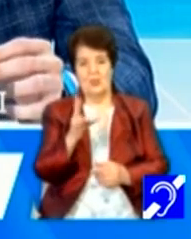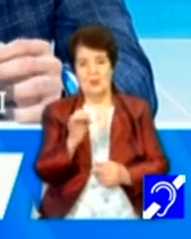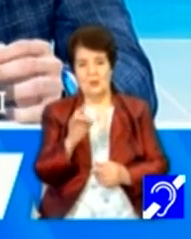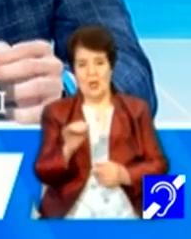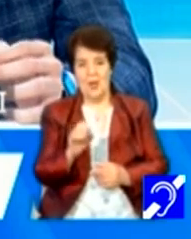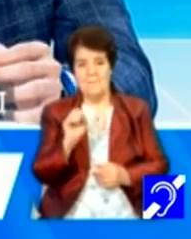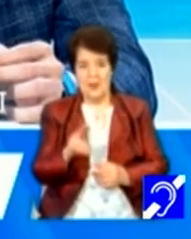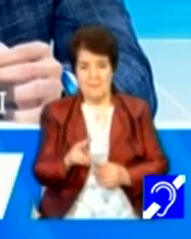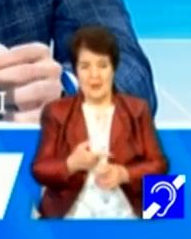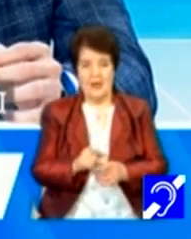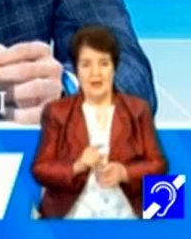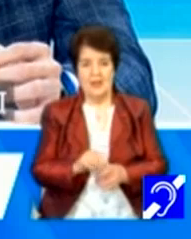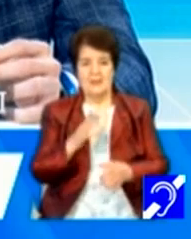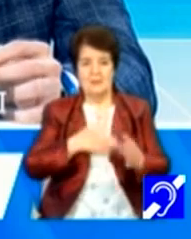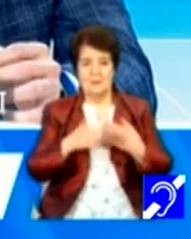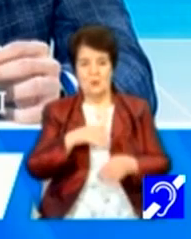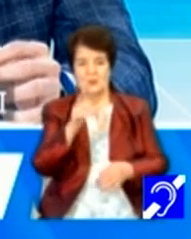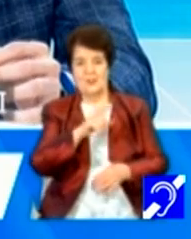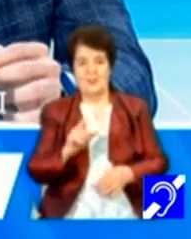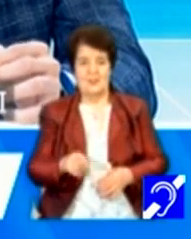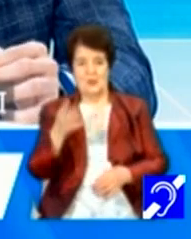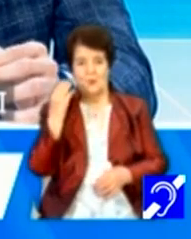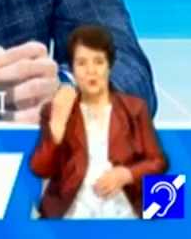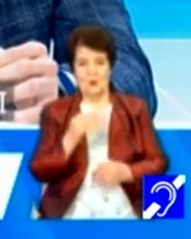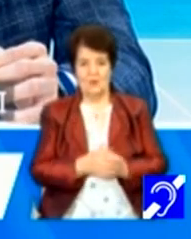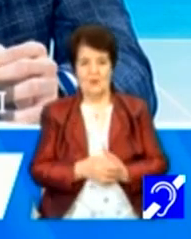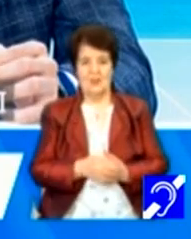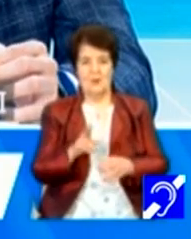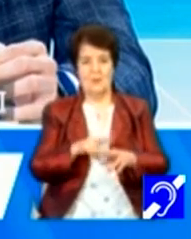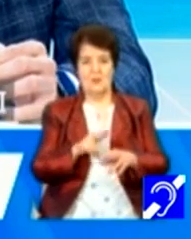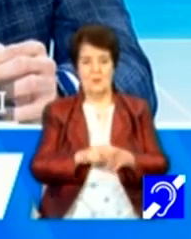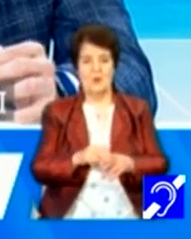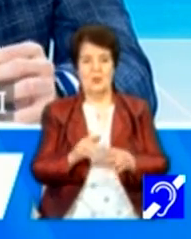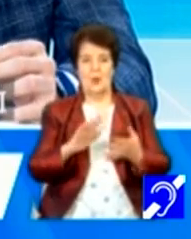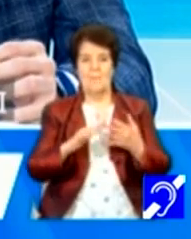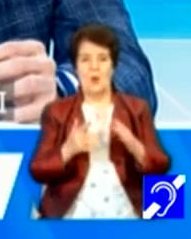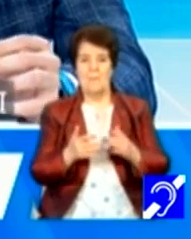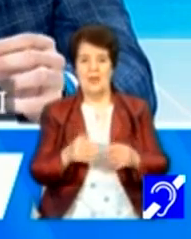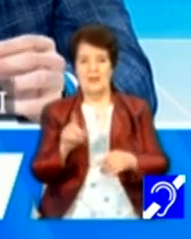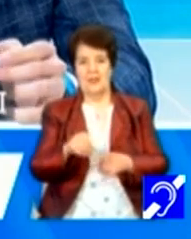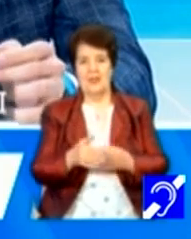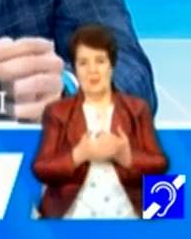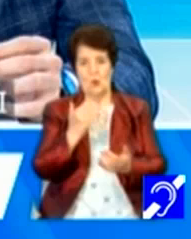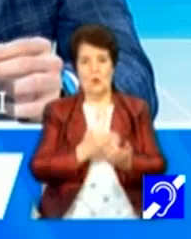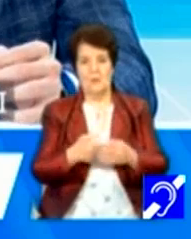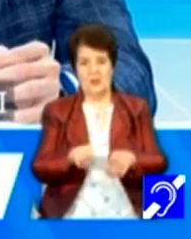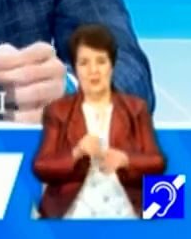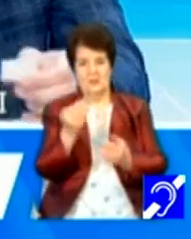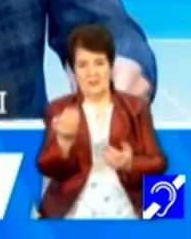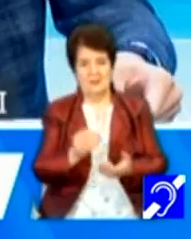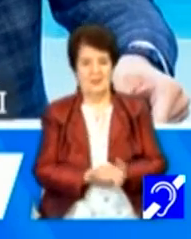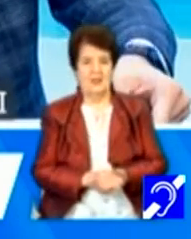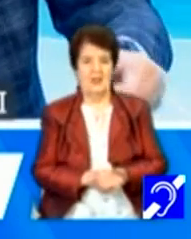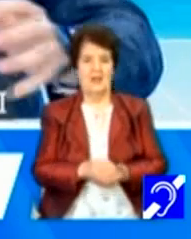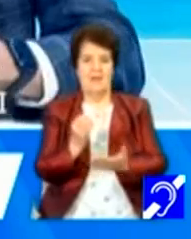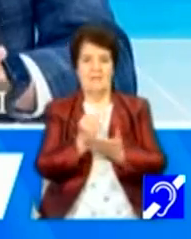dar care fac parte din spațiul Schengen, se bucură cetățenii moldoveni posesori ai pașaportului biometric în urma acestei măsuri de